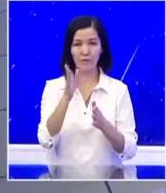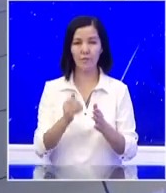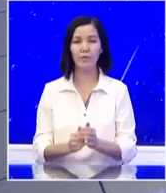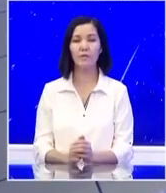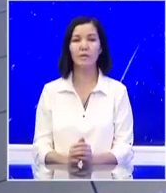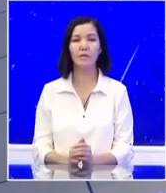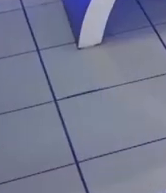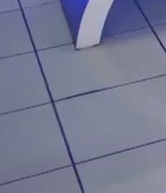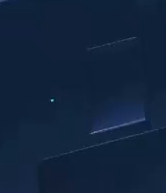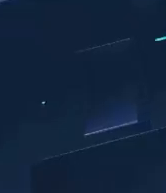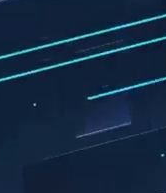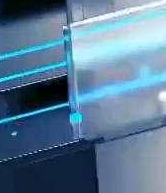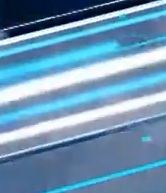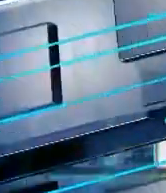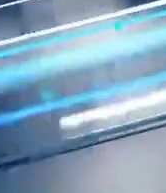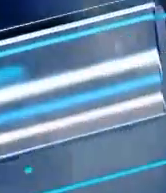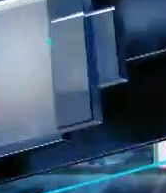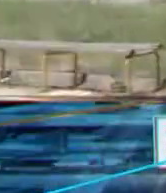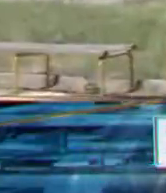көретіндеріңіз.